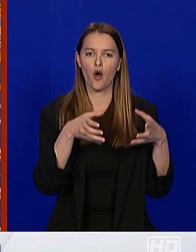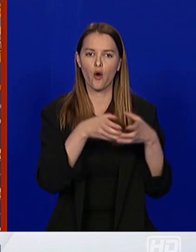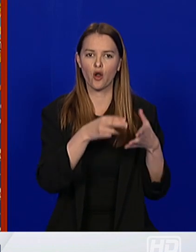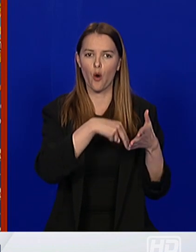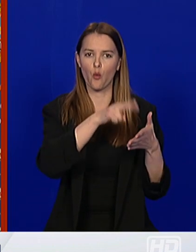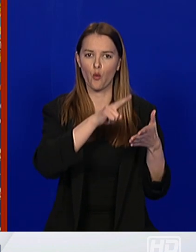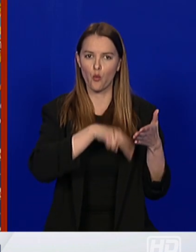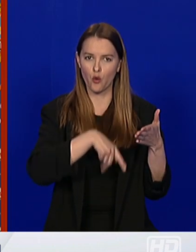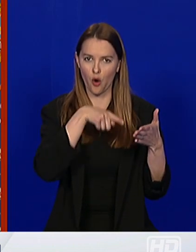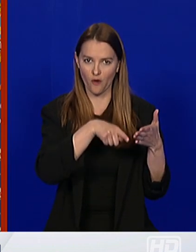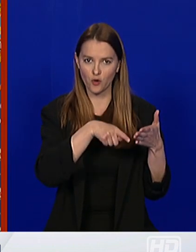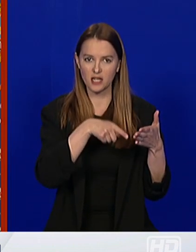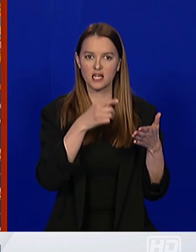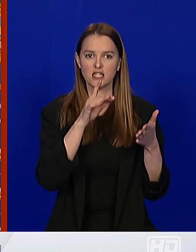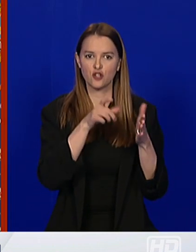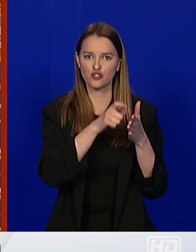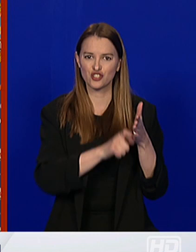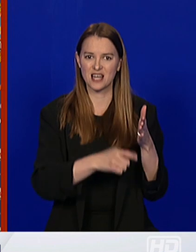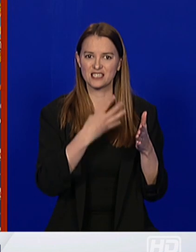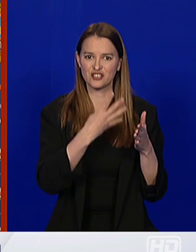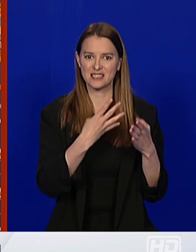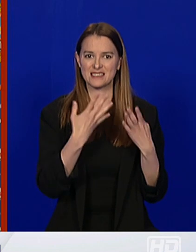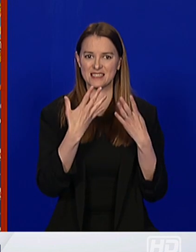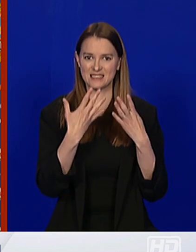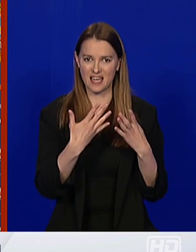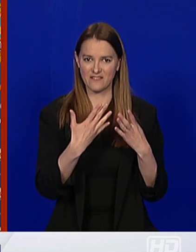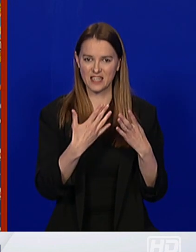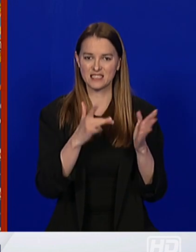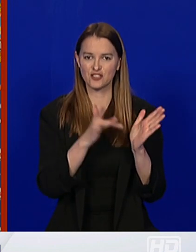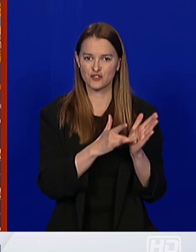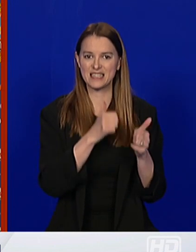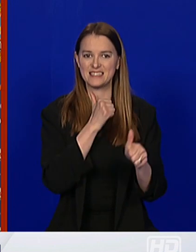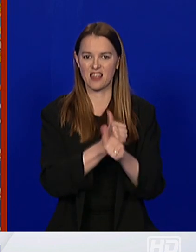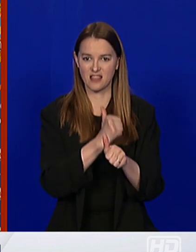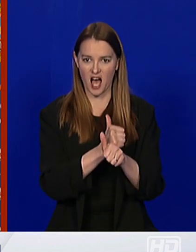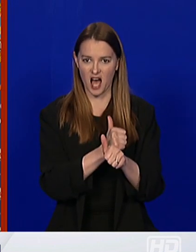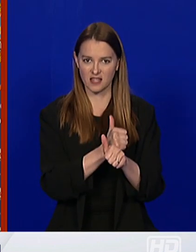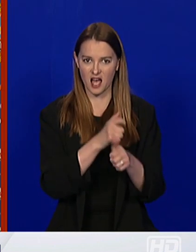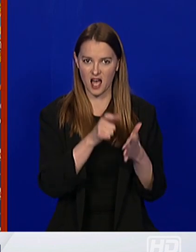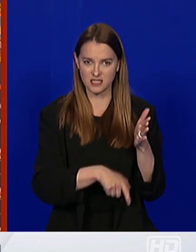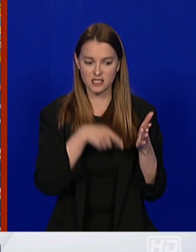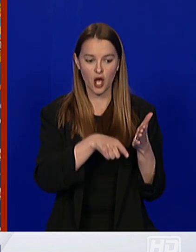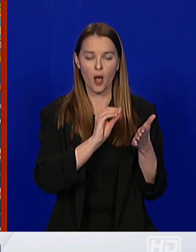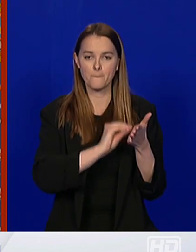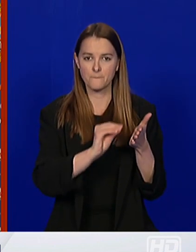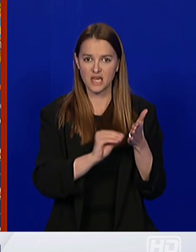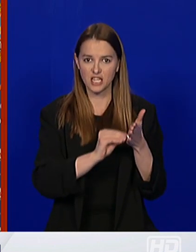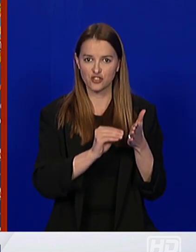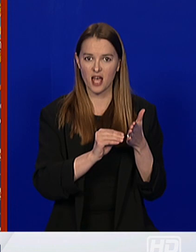to odredbom članka 49 stavka 11. Navedenom odredbom propisano je da poslodavac